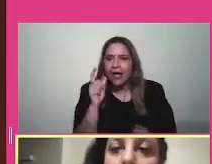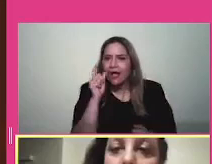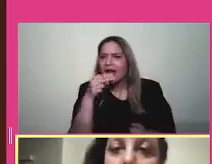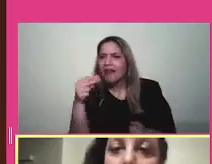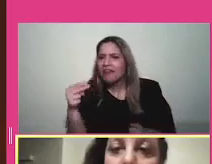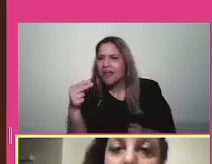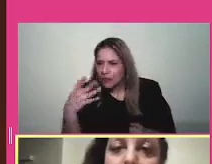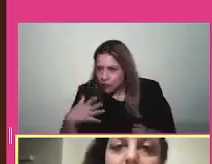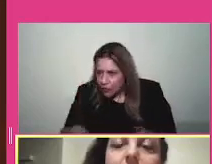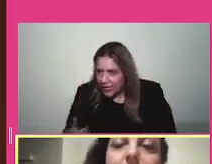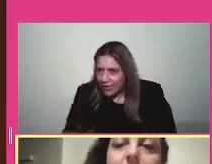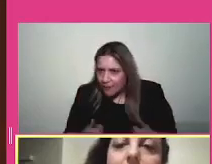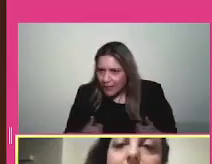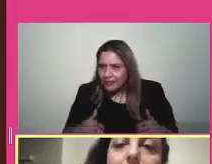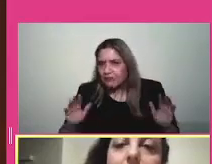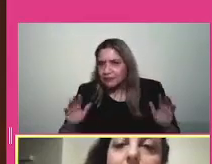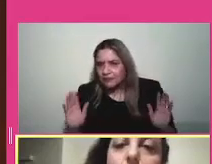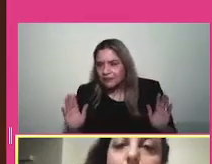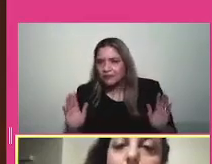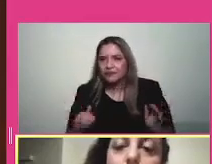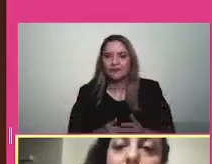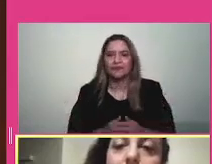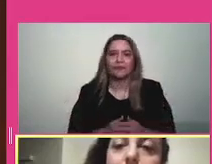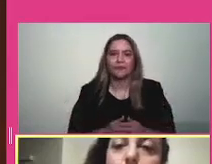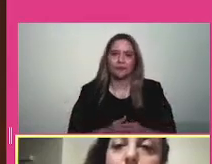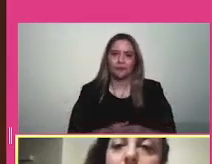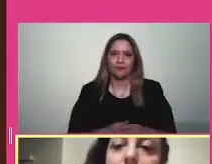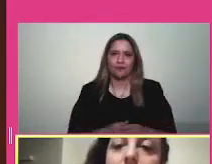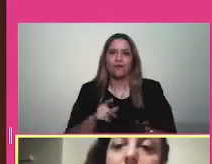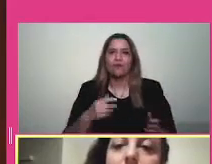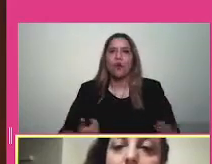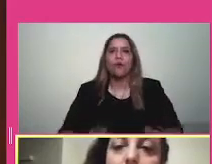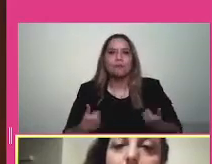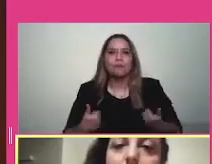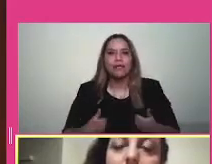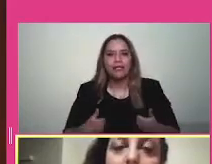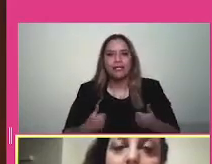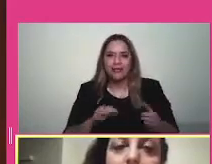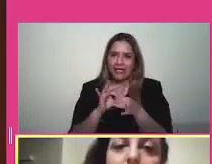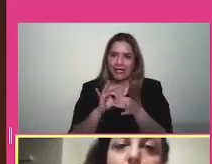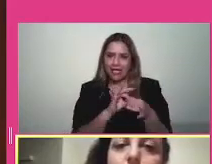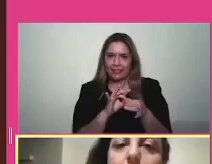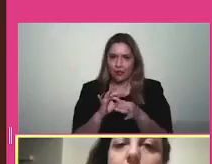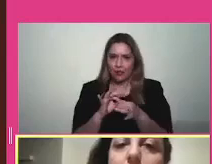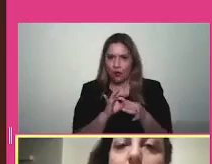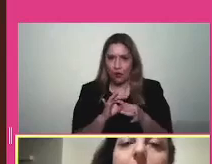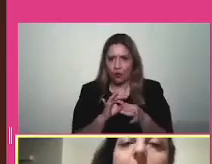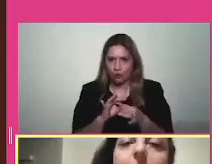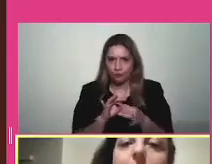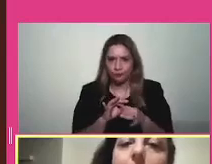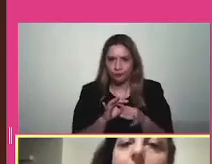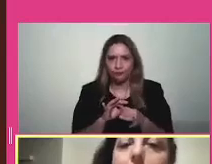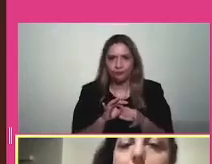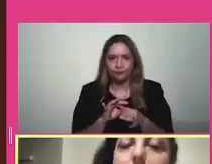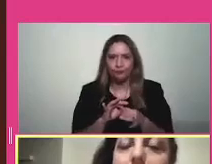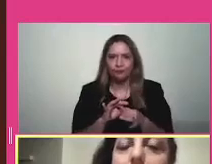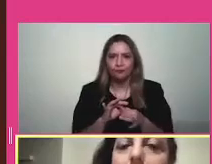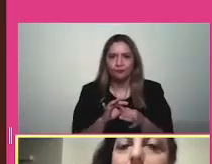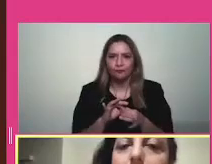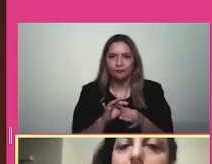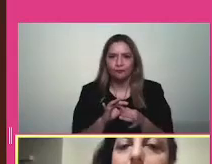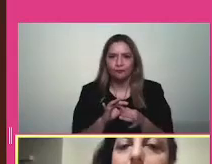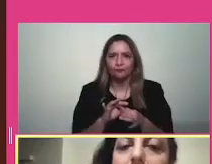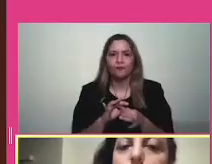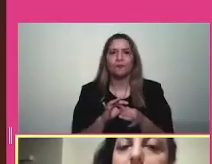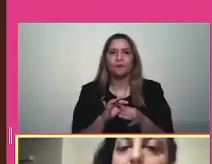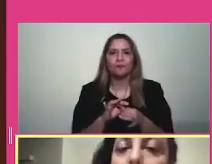αν θα ήθελε να παίξει. Το παιχνίδι αυτό είναι ένα συνεργατικό παιχνίδι. Ουσιαστικά μπαίνουμε μέσα